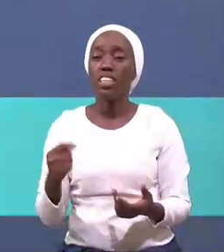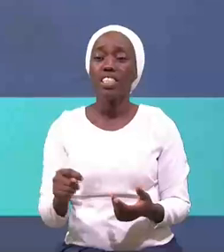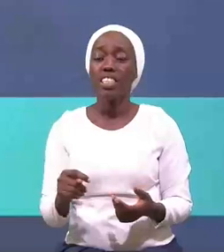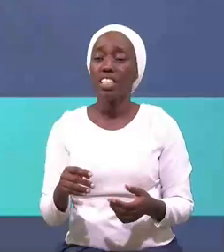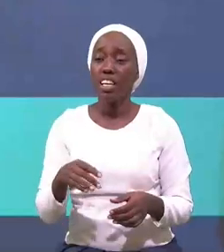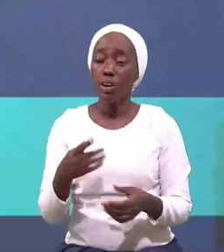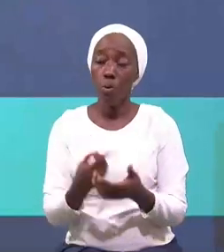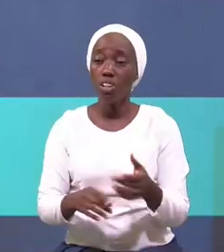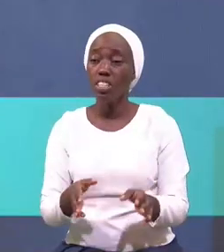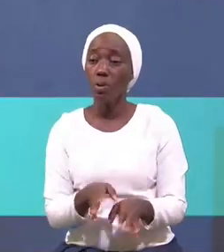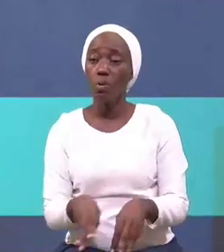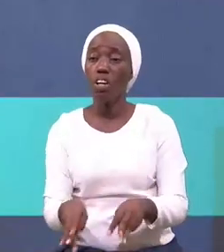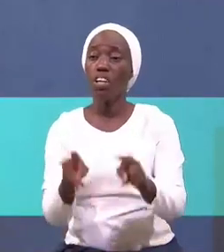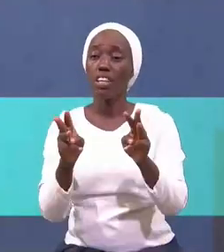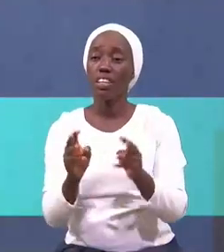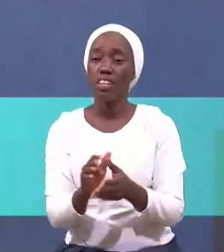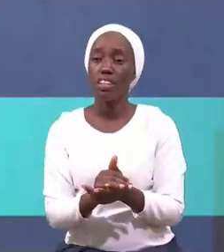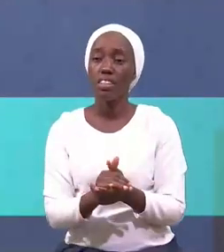ne résistez pas à l'esprit.